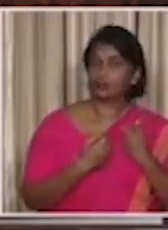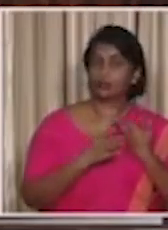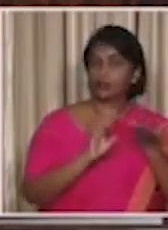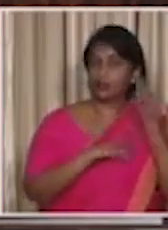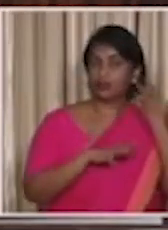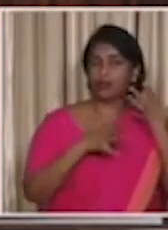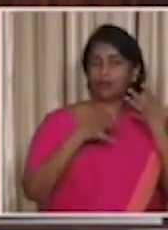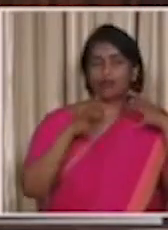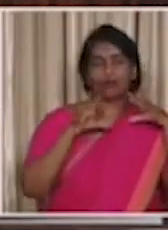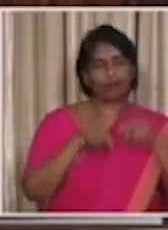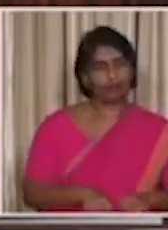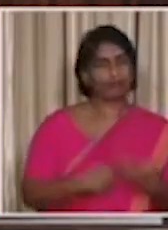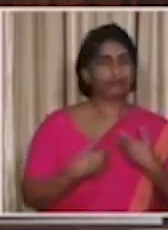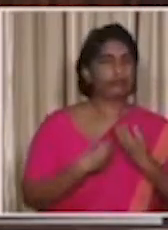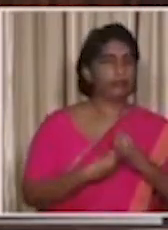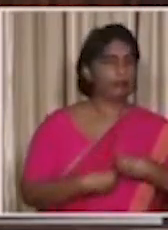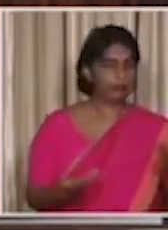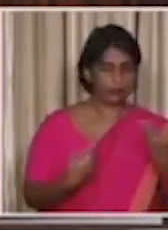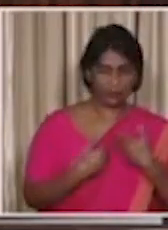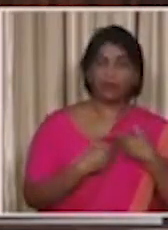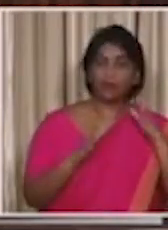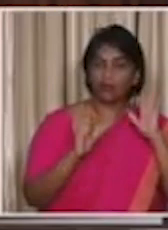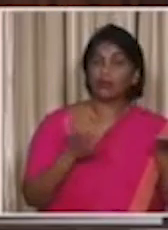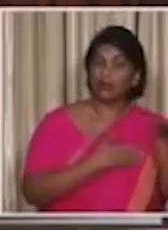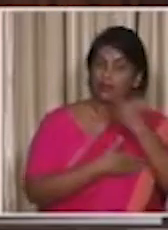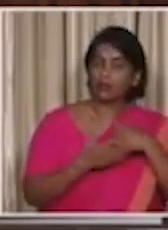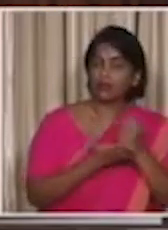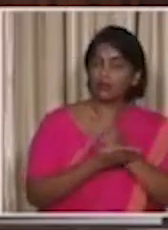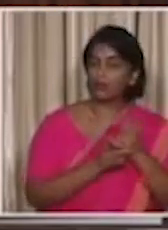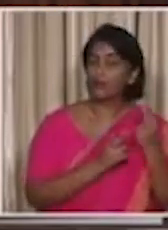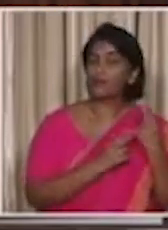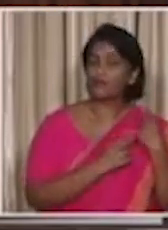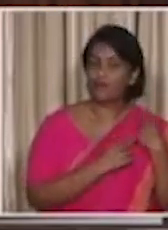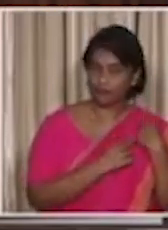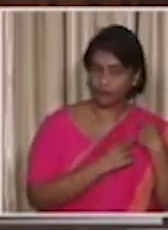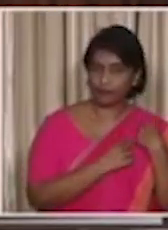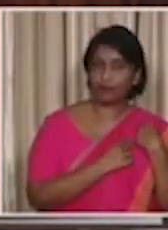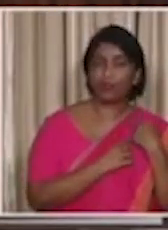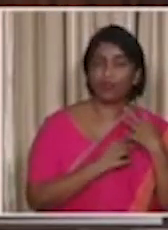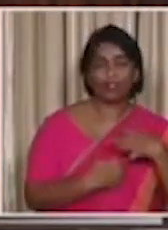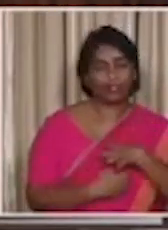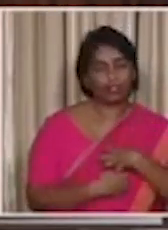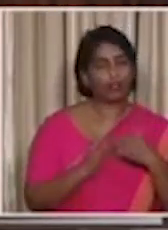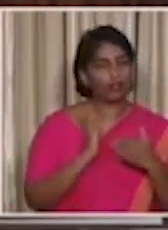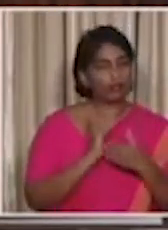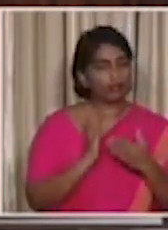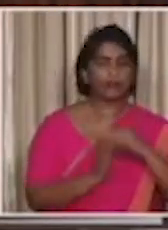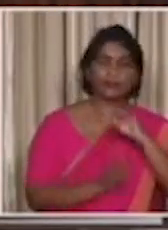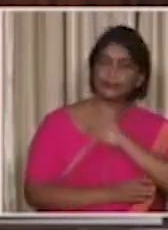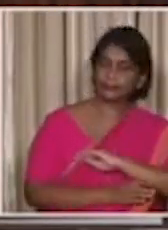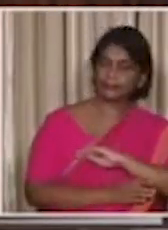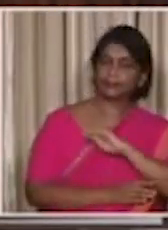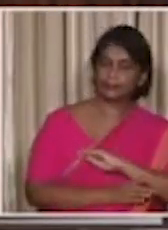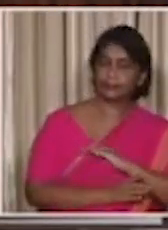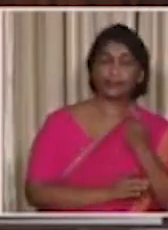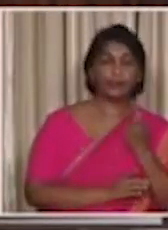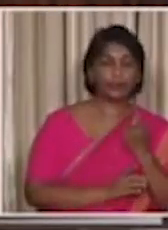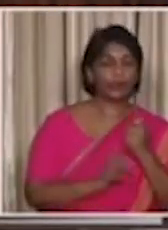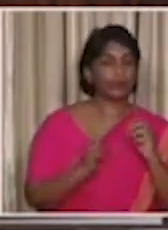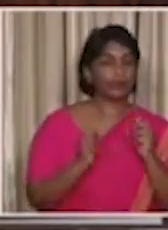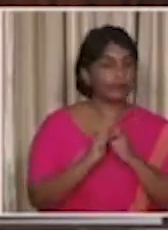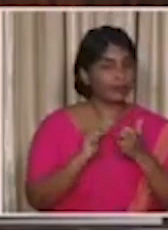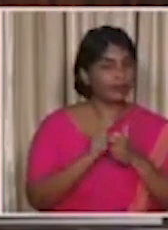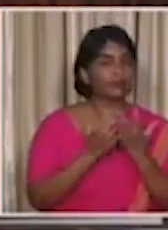විජිතයක් බවට පත් වෙනවා. ඒ නිසා අප හැම කෙනෙක්ගේම වගකීම දුක් කරදර දරා ගනිමින් මේ ආර්ථික යුද්ධය